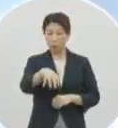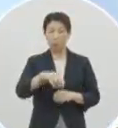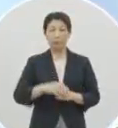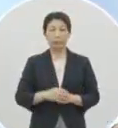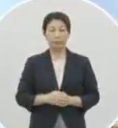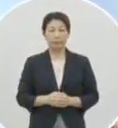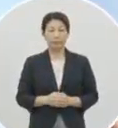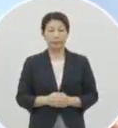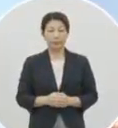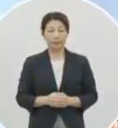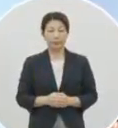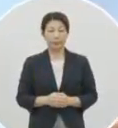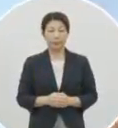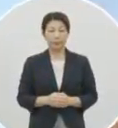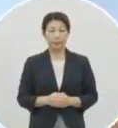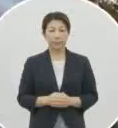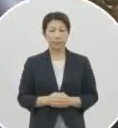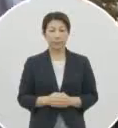さとなんだ。